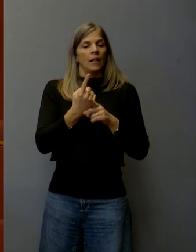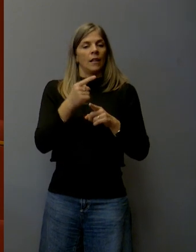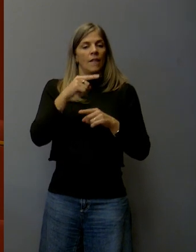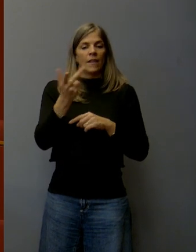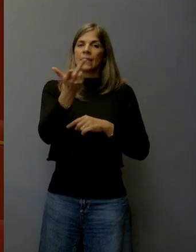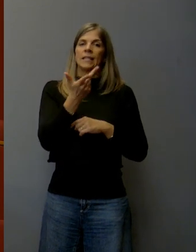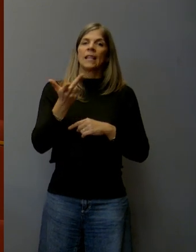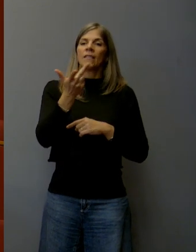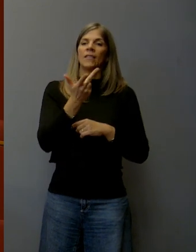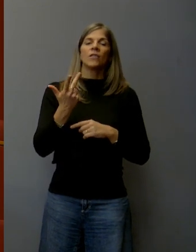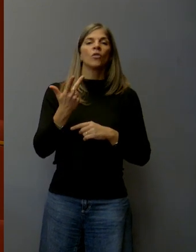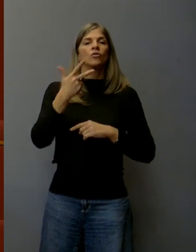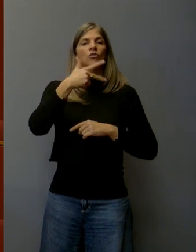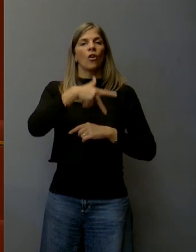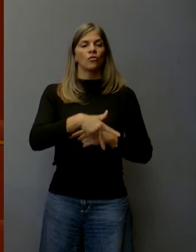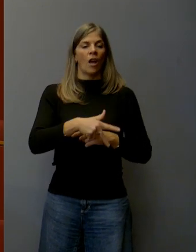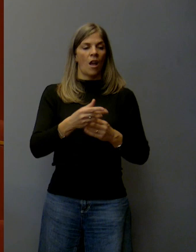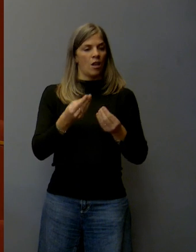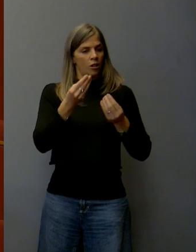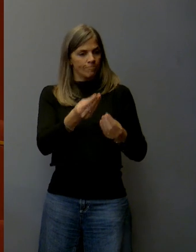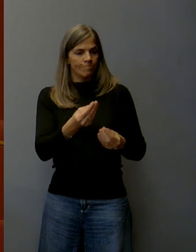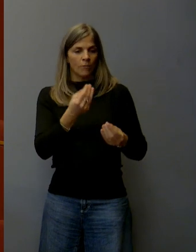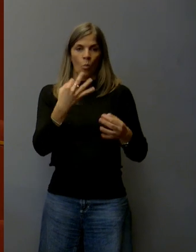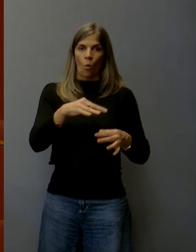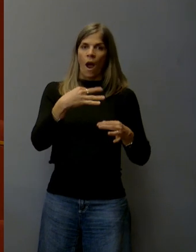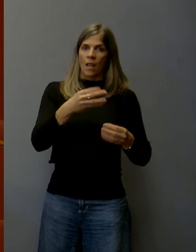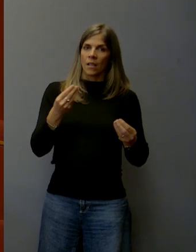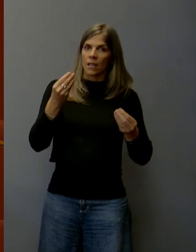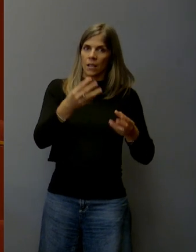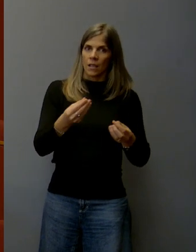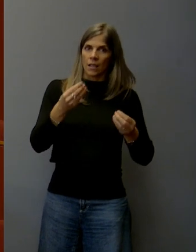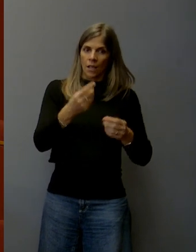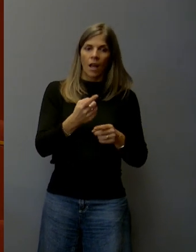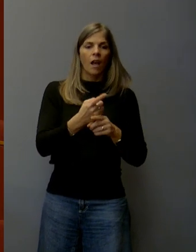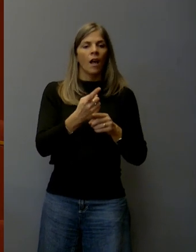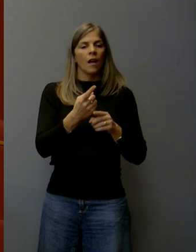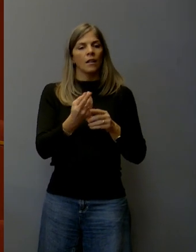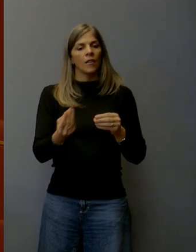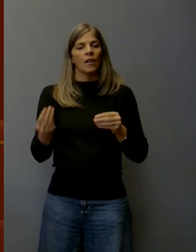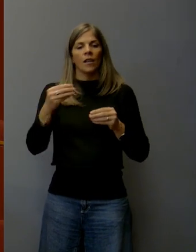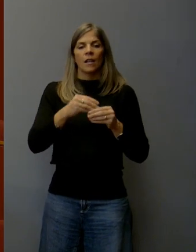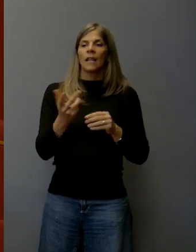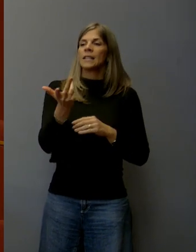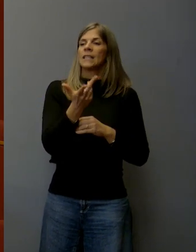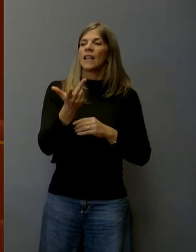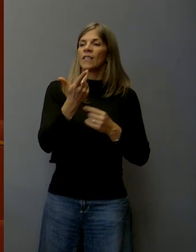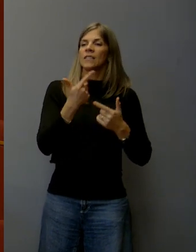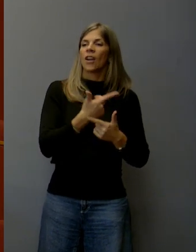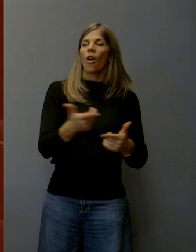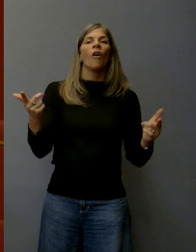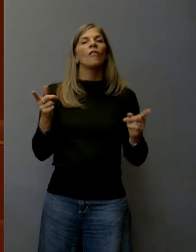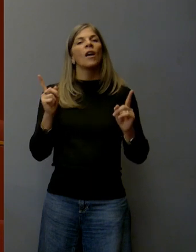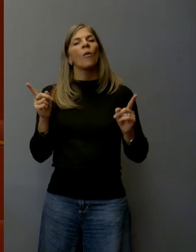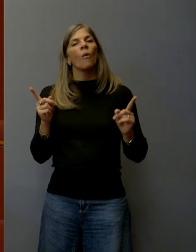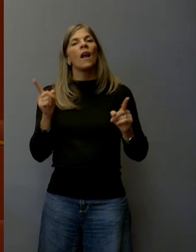proprio servizio sociale introducendo all'interno di quella che è la gamma dei servizi che offre anche quello di